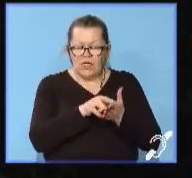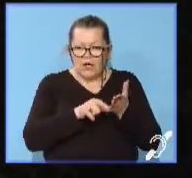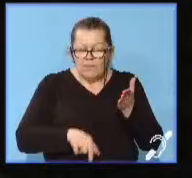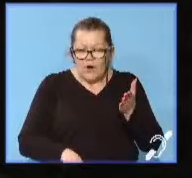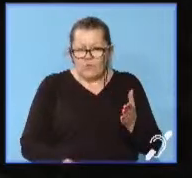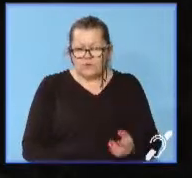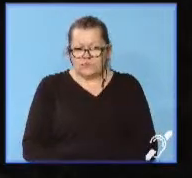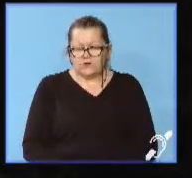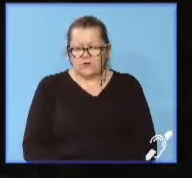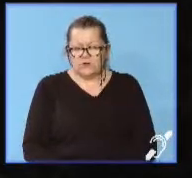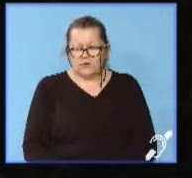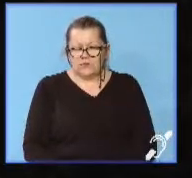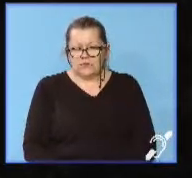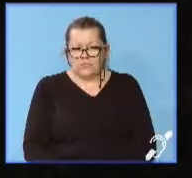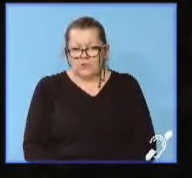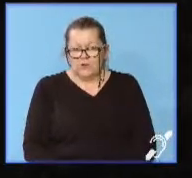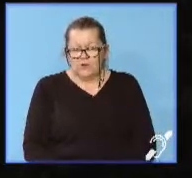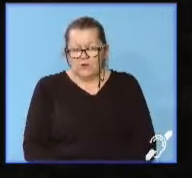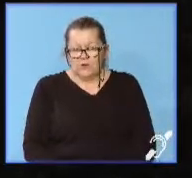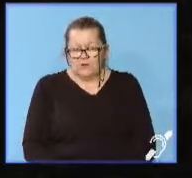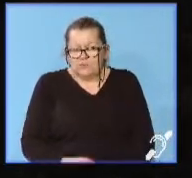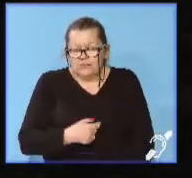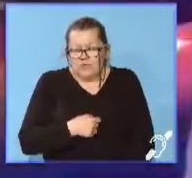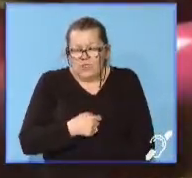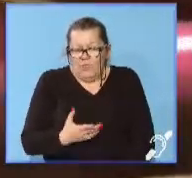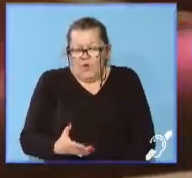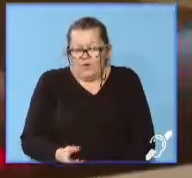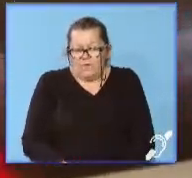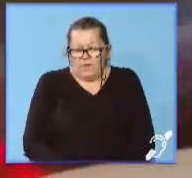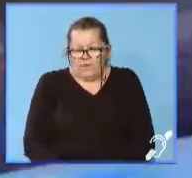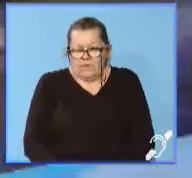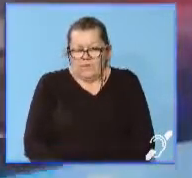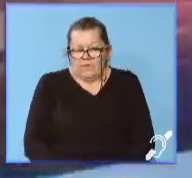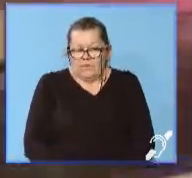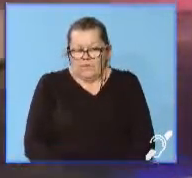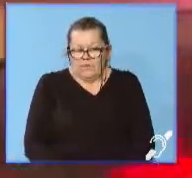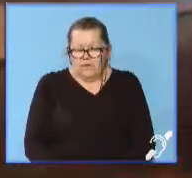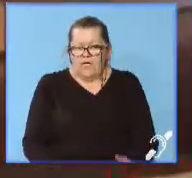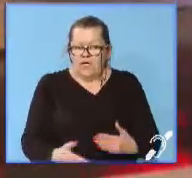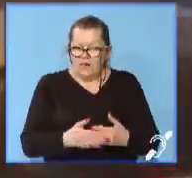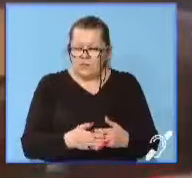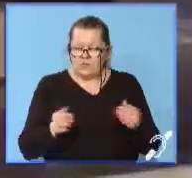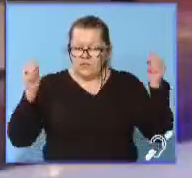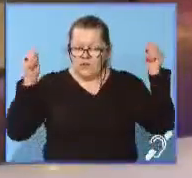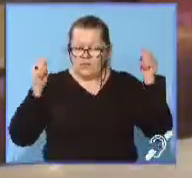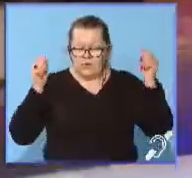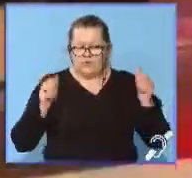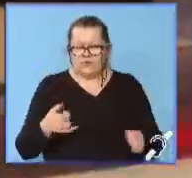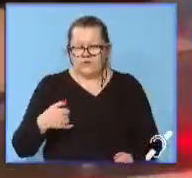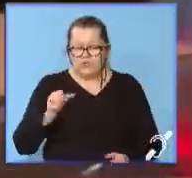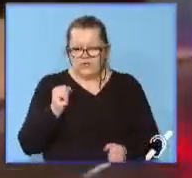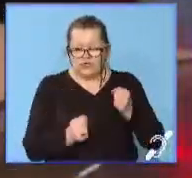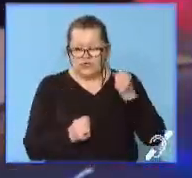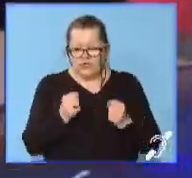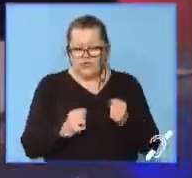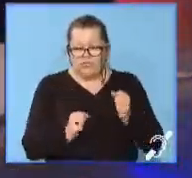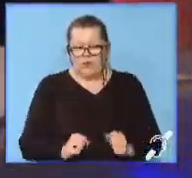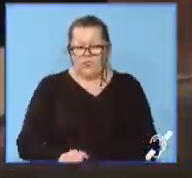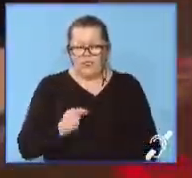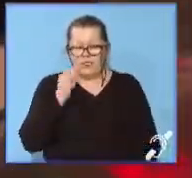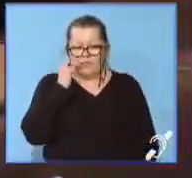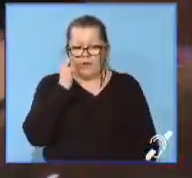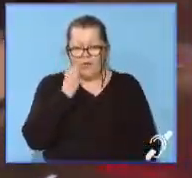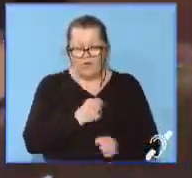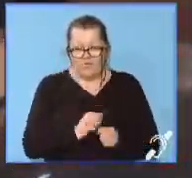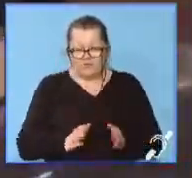peste impozite taxe peste taxe și nu Adică nu nu se mai poate așa solidari cu protestatarii din țară au fost și șoferii din Pitești care au